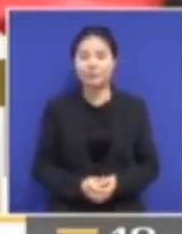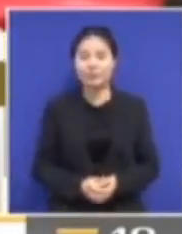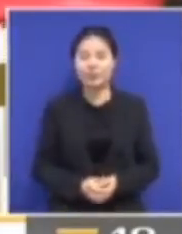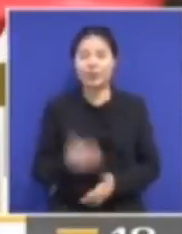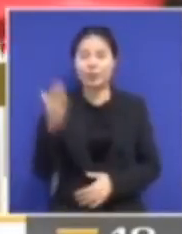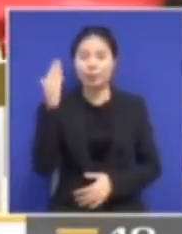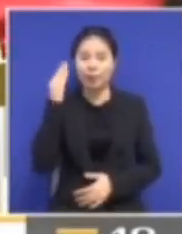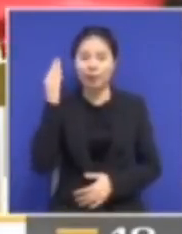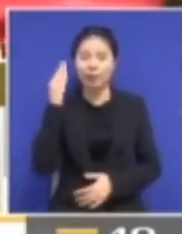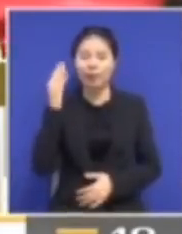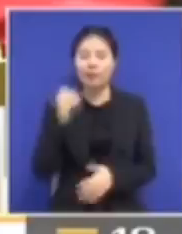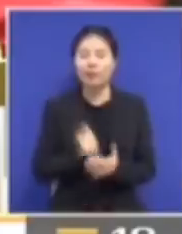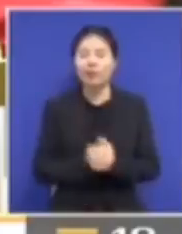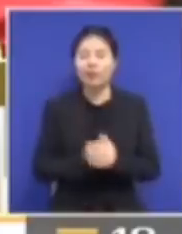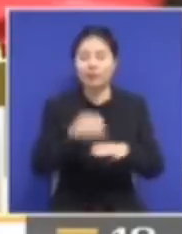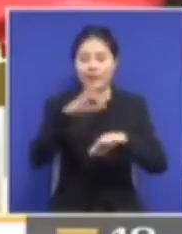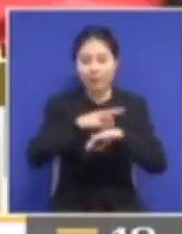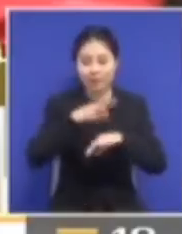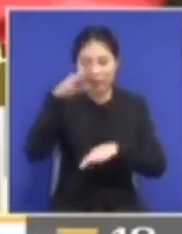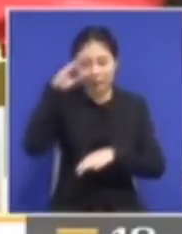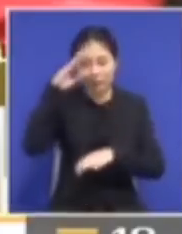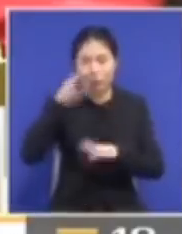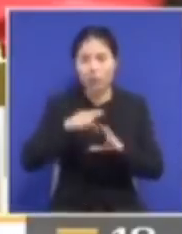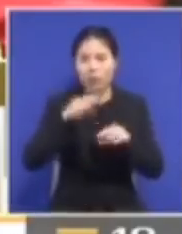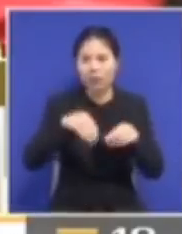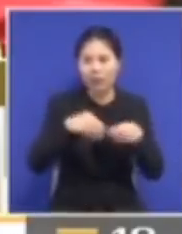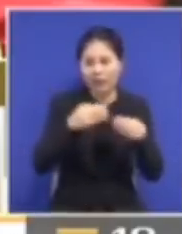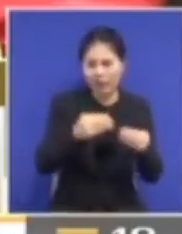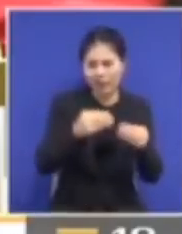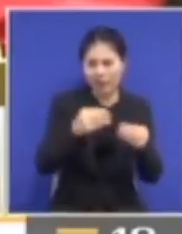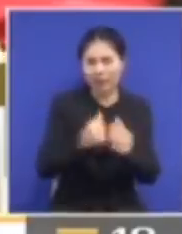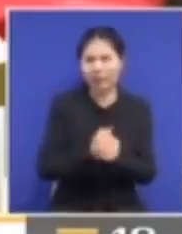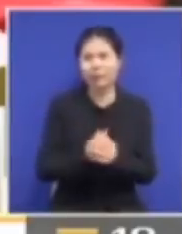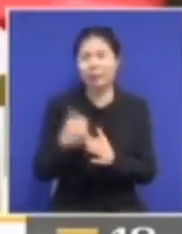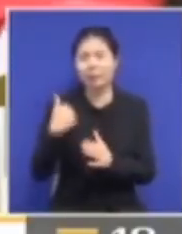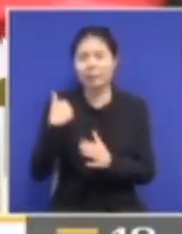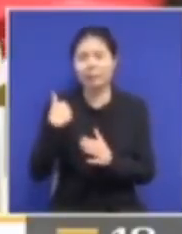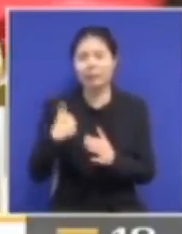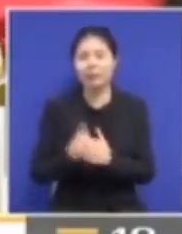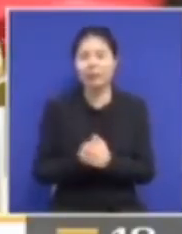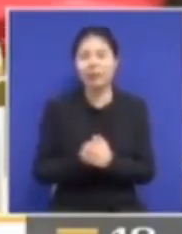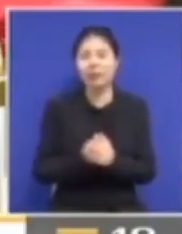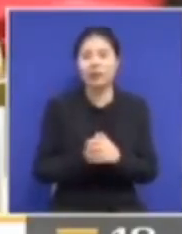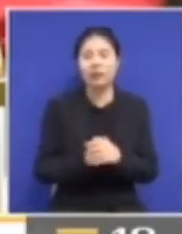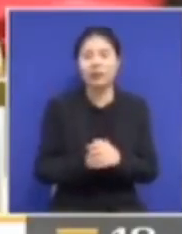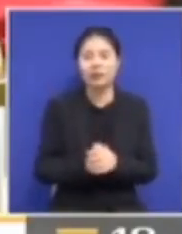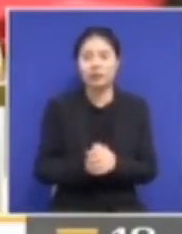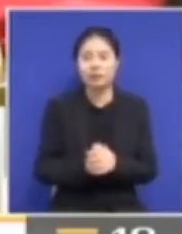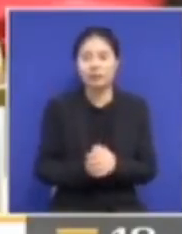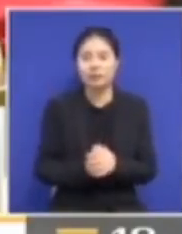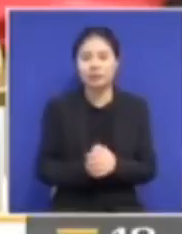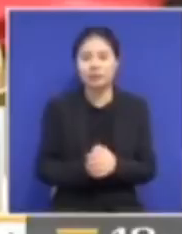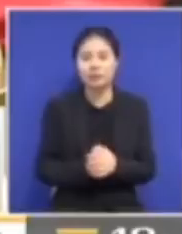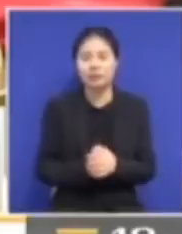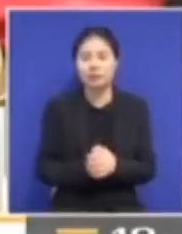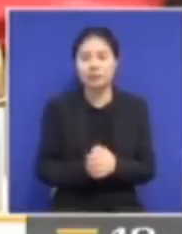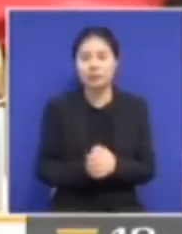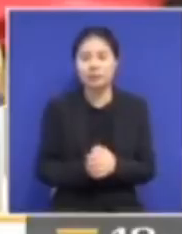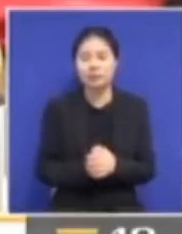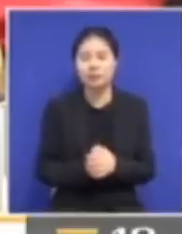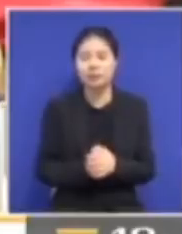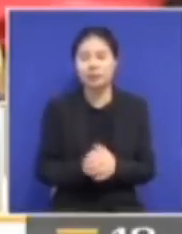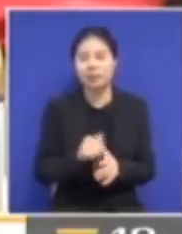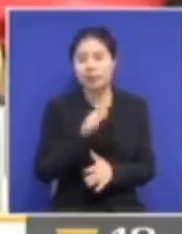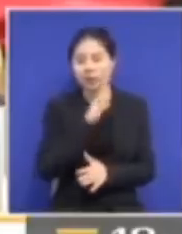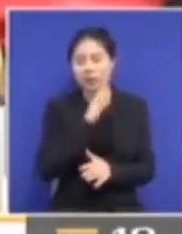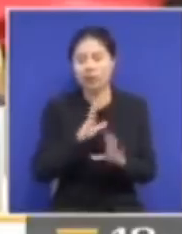ผ่านมาทุจริตเยอะด้วยกันและมีการตั้งผิดกฎหมายตำรวจก็สู้นะฮะ ไปฟ้องศาลปก